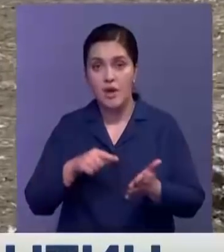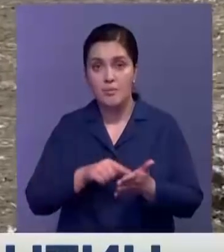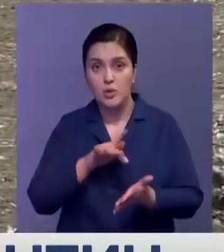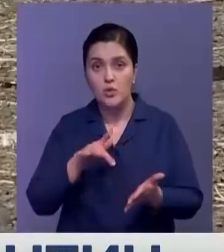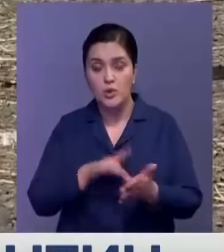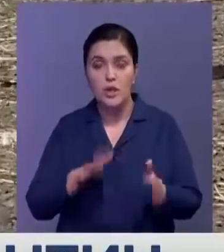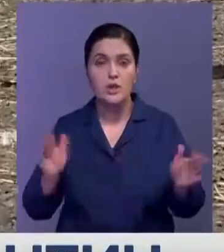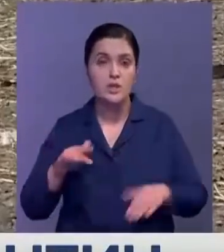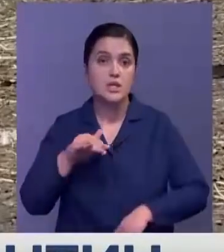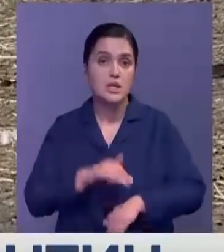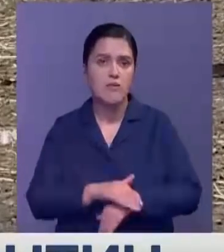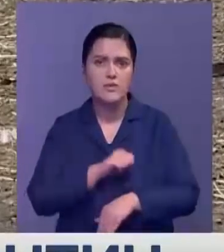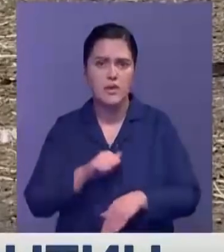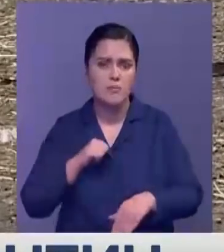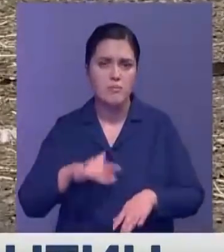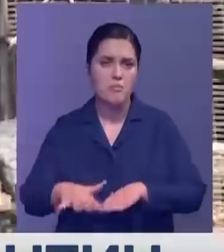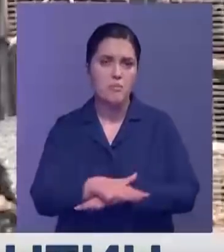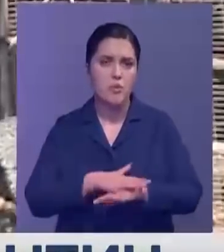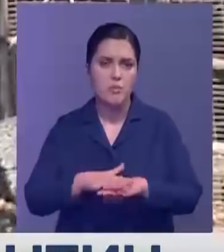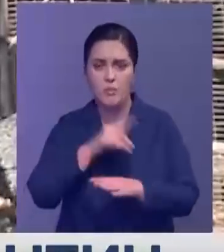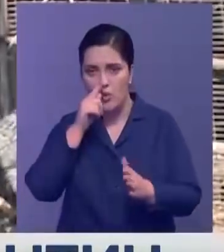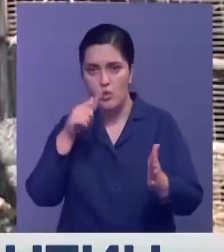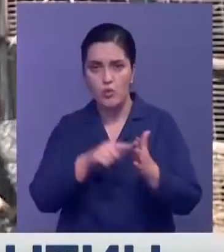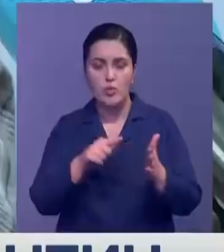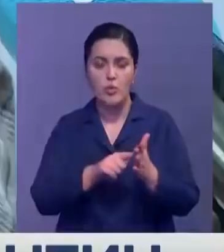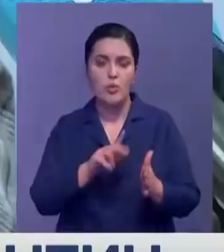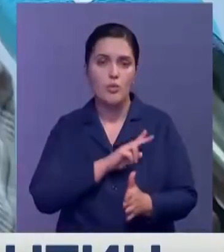где зафиксирован самый массовый падеж кур несушек.